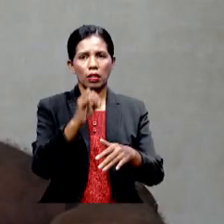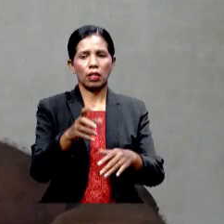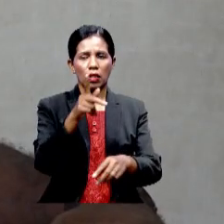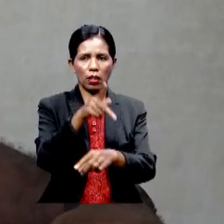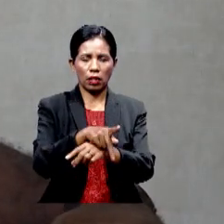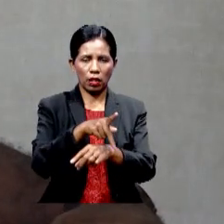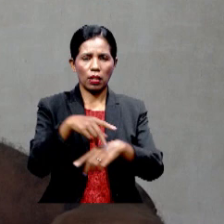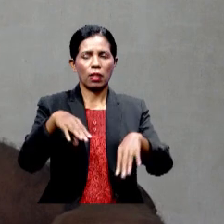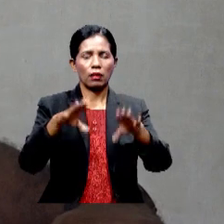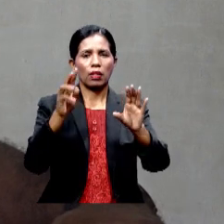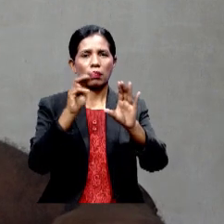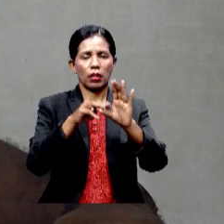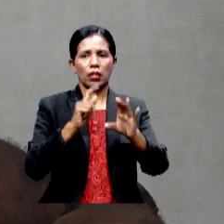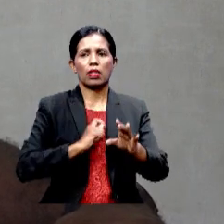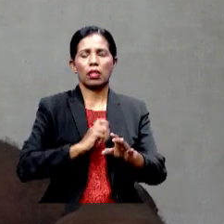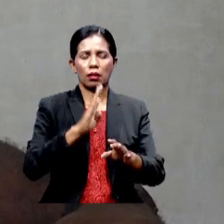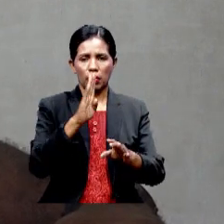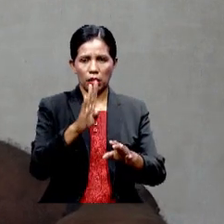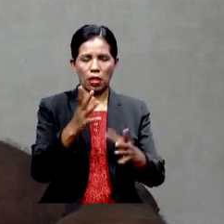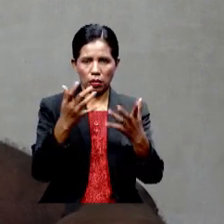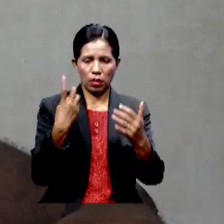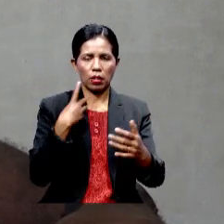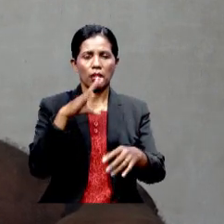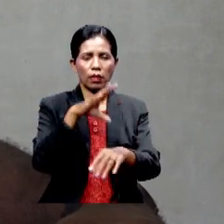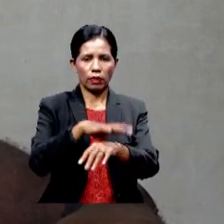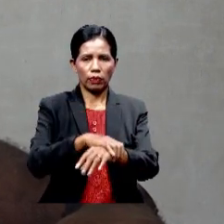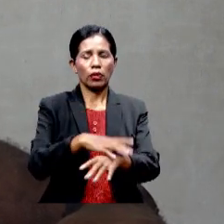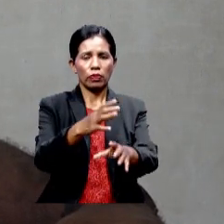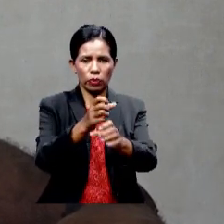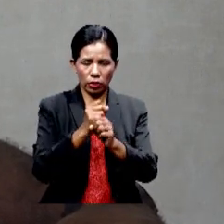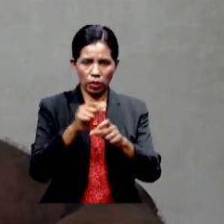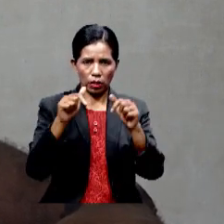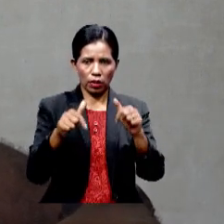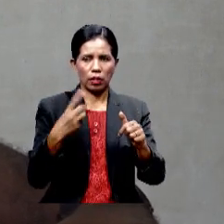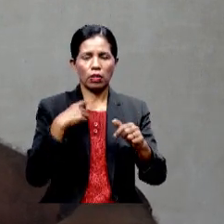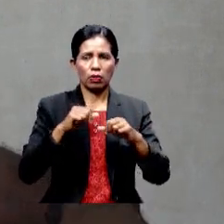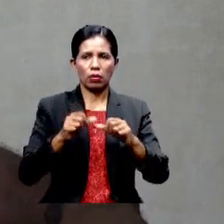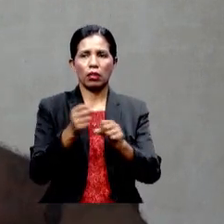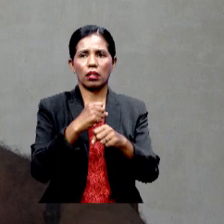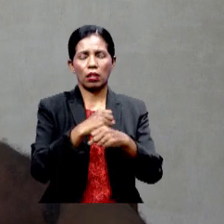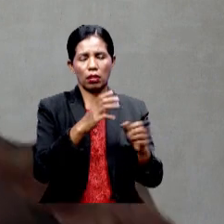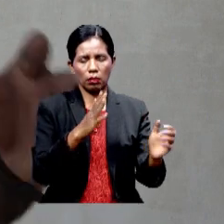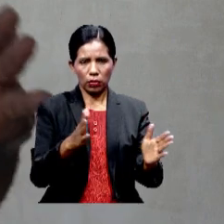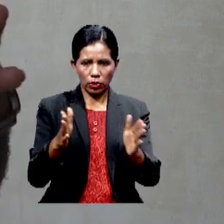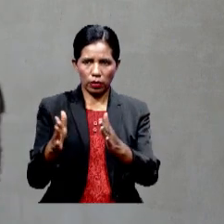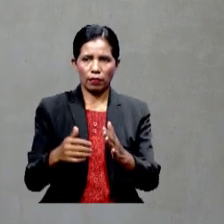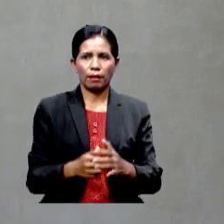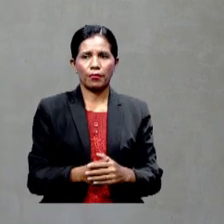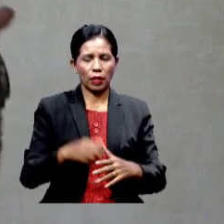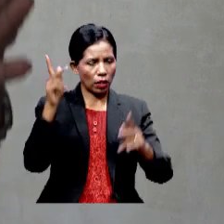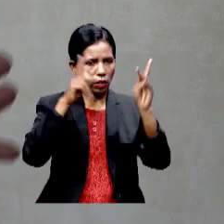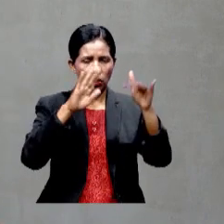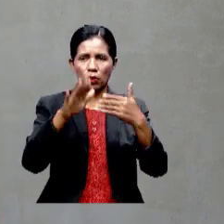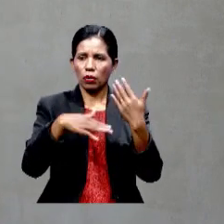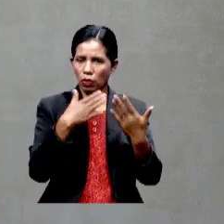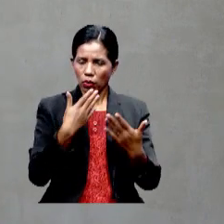tem fan iya mercado Tabesi. Agor rau kita detei non iya ne, depois ita kontinu halo proses. Kasu tu tu